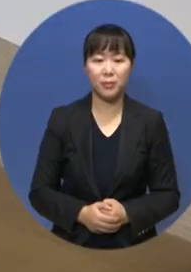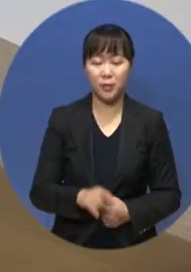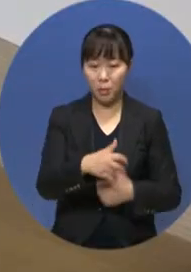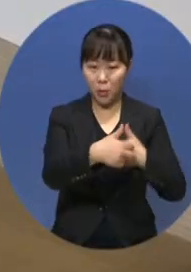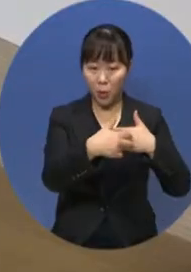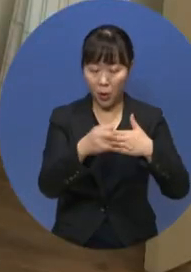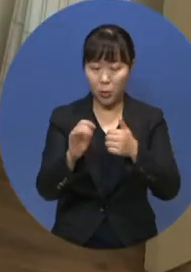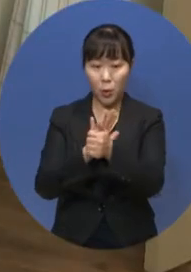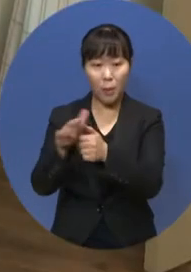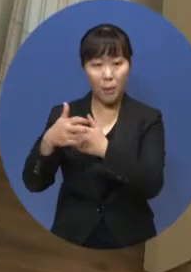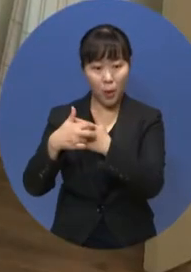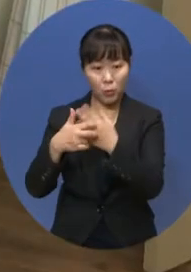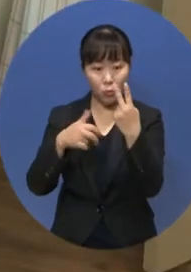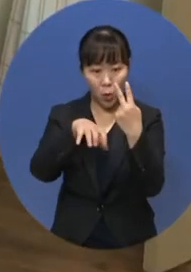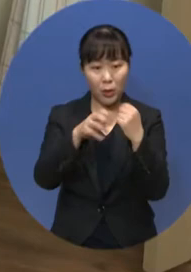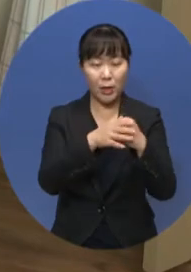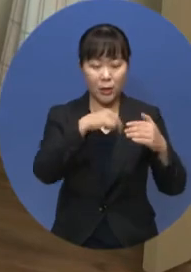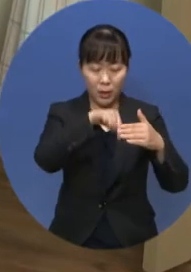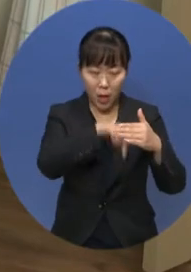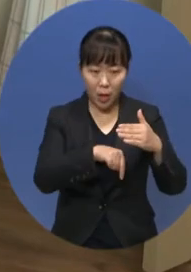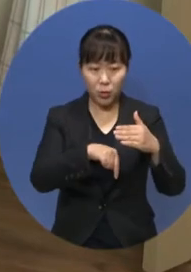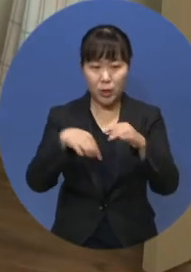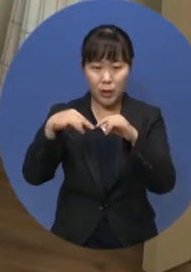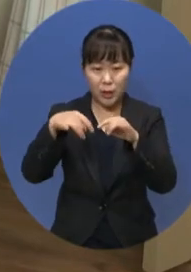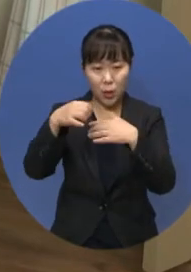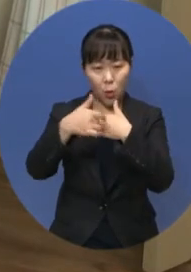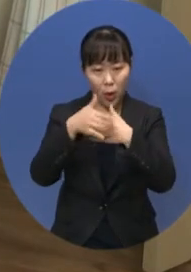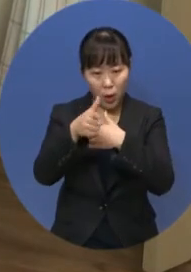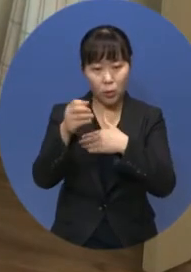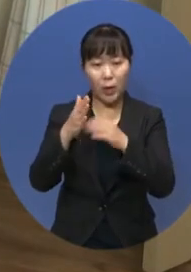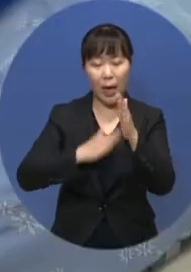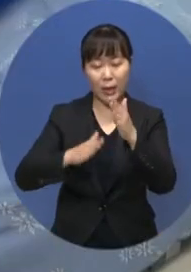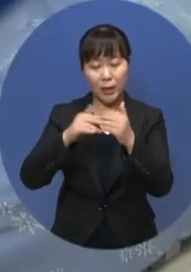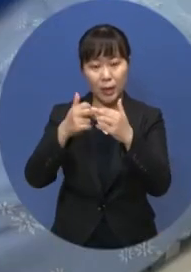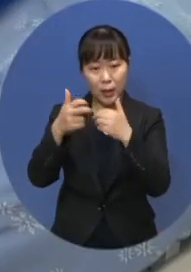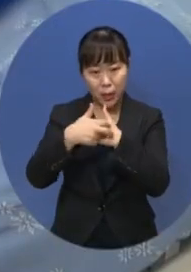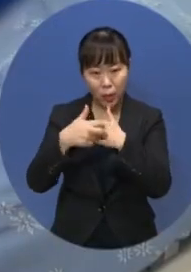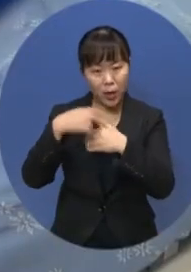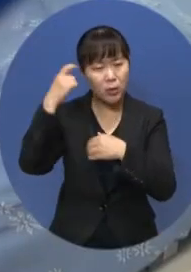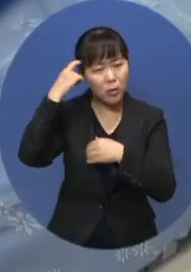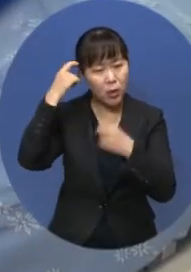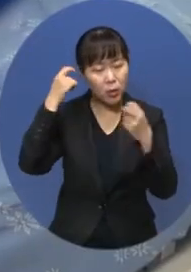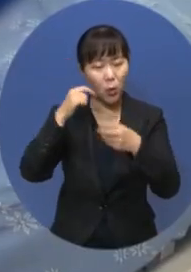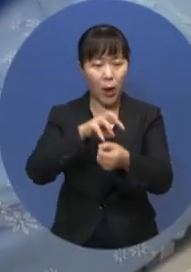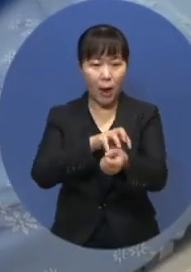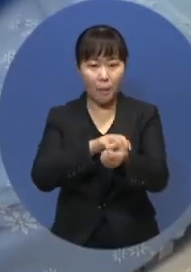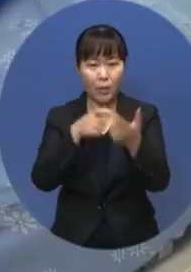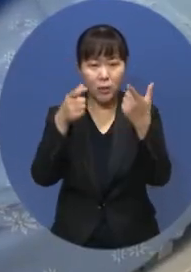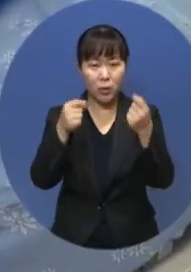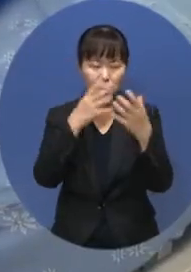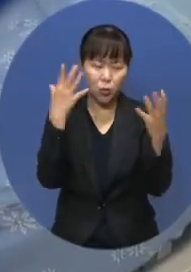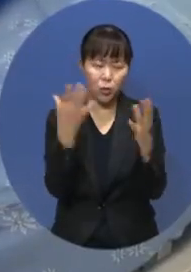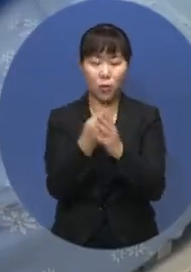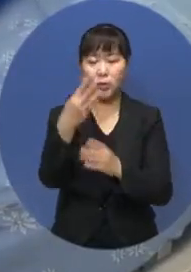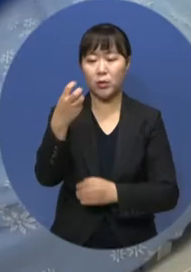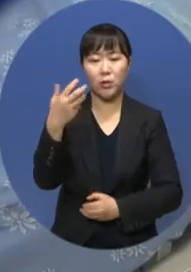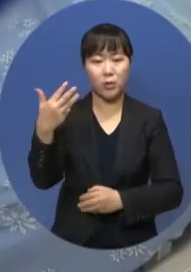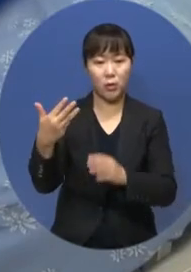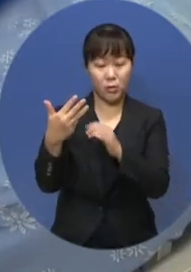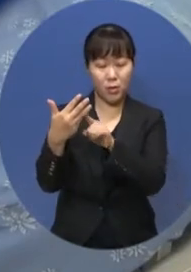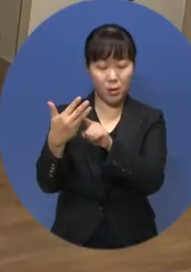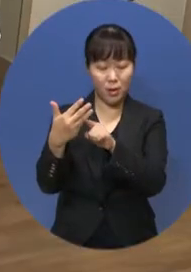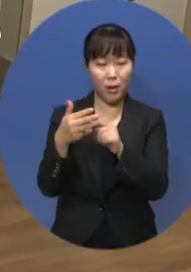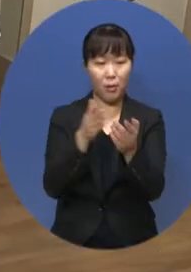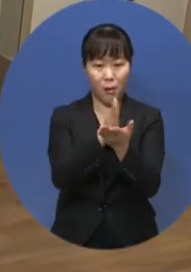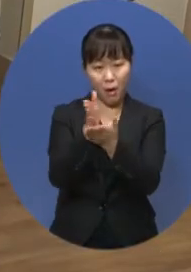증평병원과 요양병원은 내과와 신경외과, 가정의학과, 정신과, 한방과 등 총 38개의